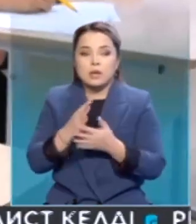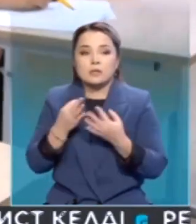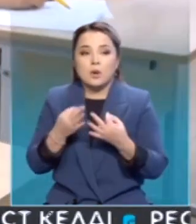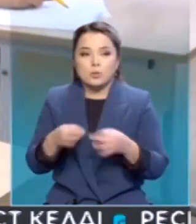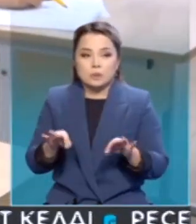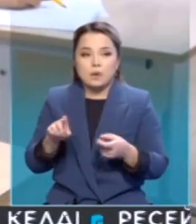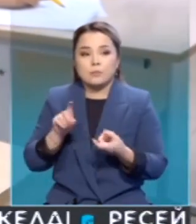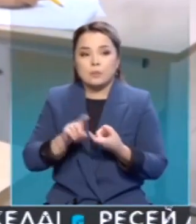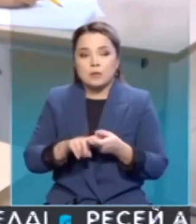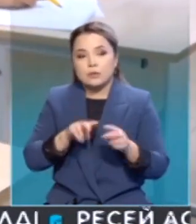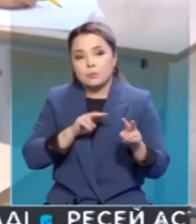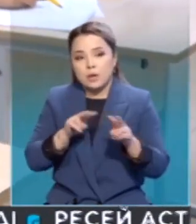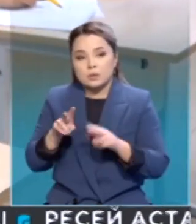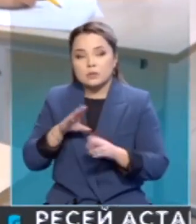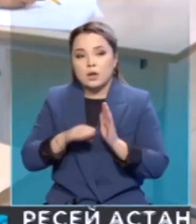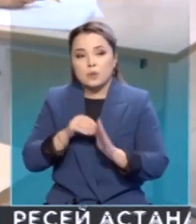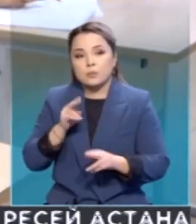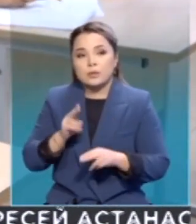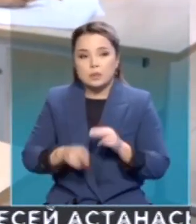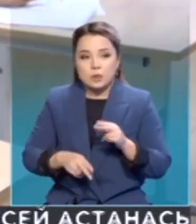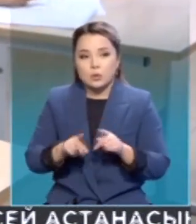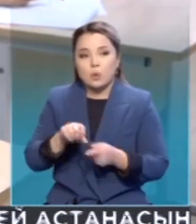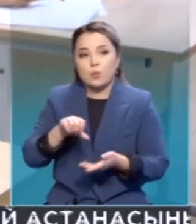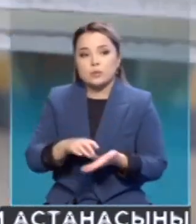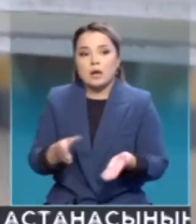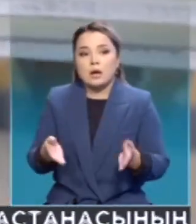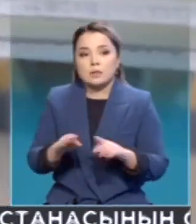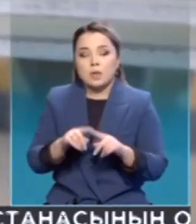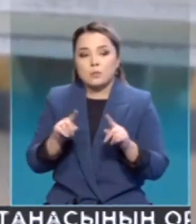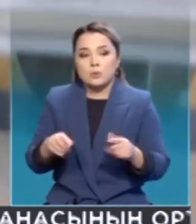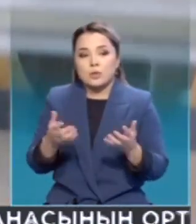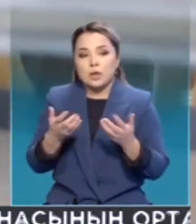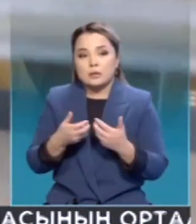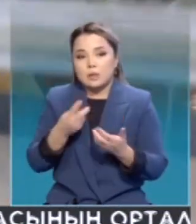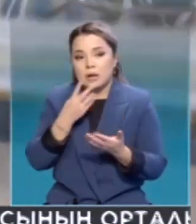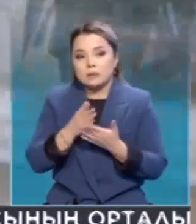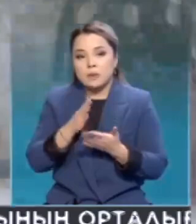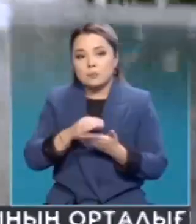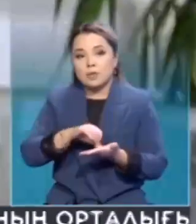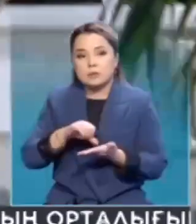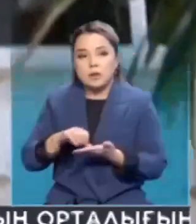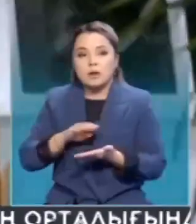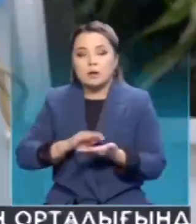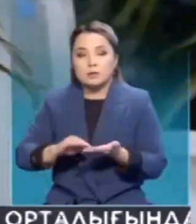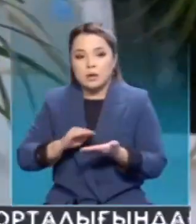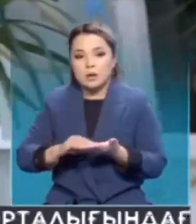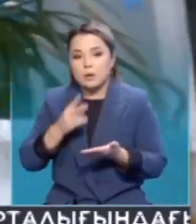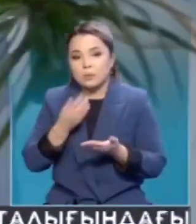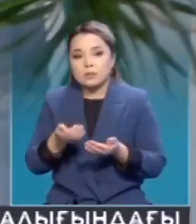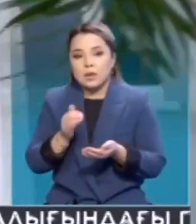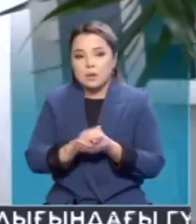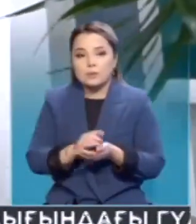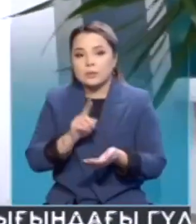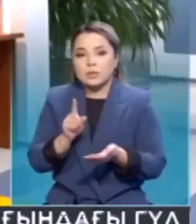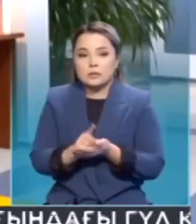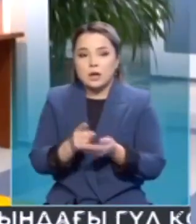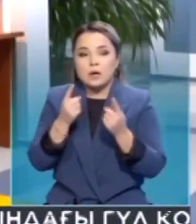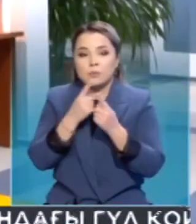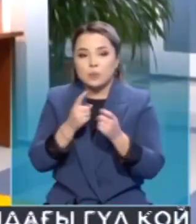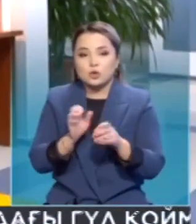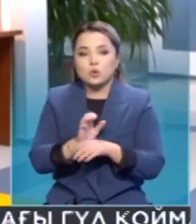Тәуелсіз байқаушылар сайлау біткен соң учаскелерде қалып, бюллетен санағына қатысып, хаттамалармен танысып, тиісті ақпараттарды